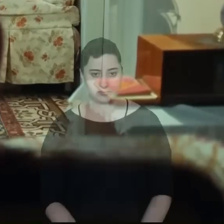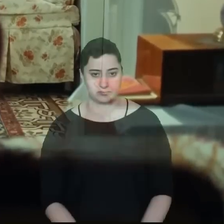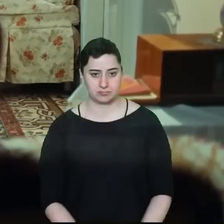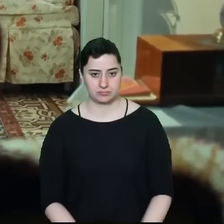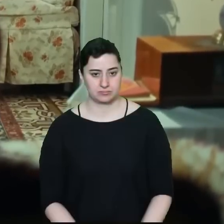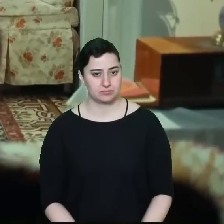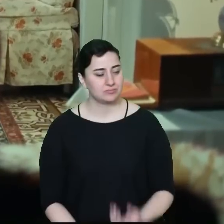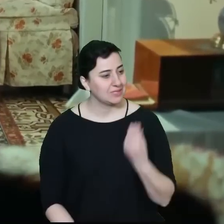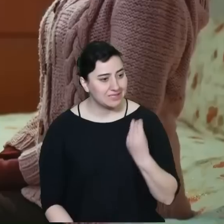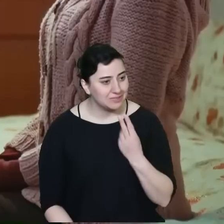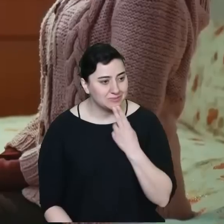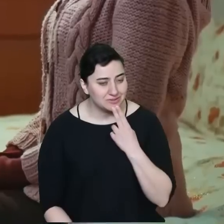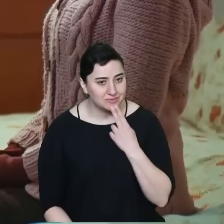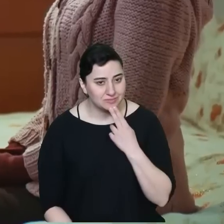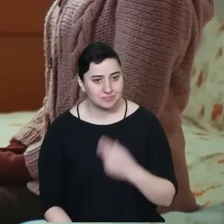oturuyorlar. Nasılsın kızım?